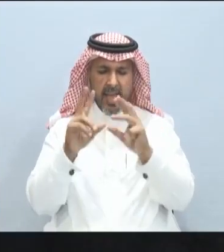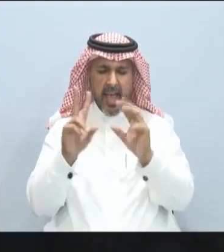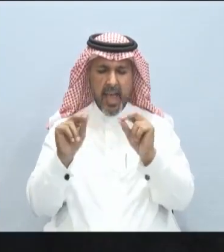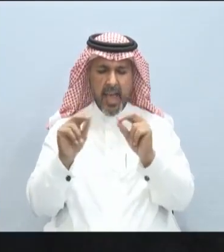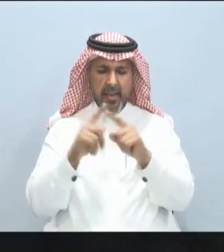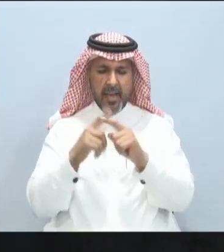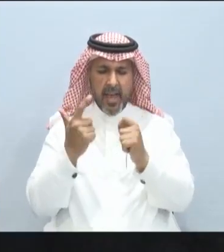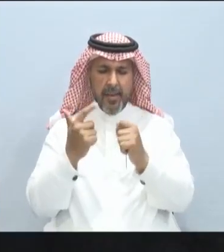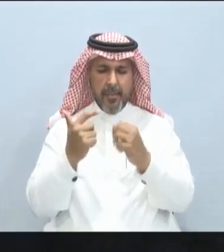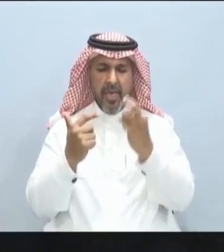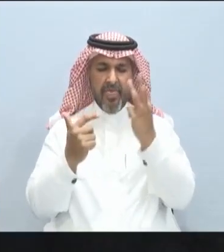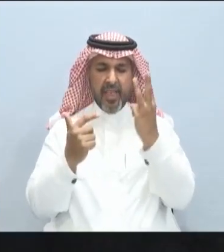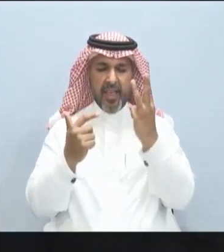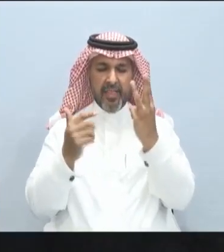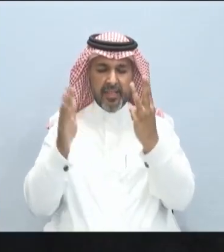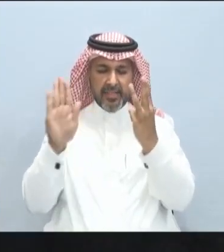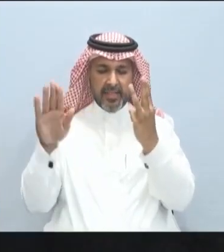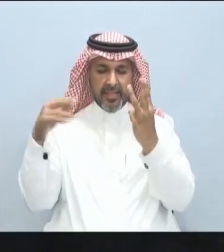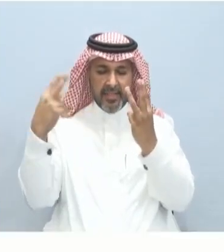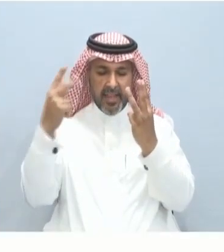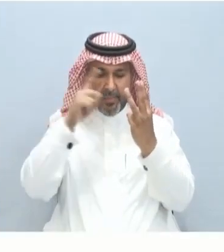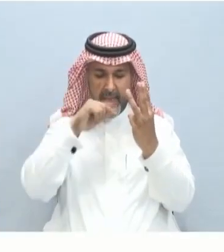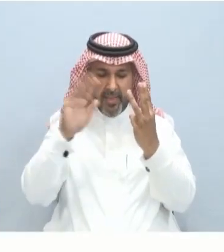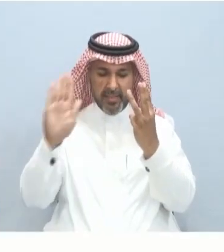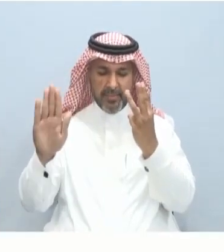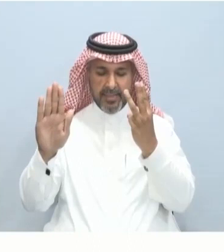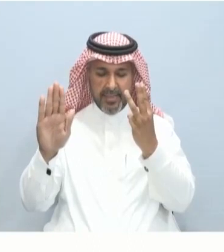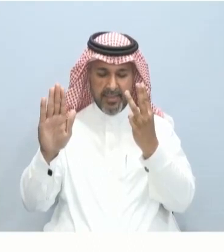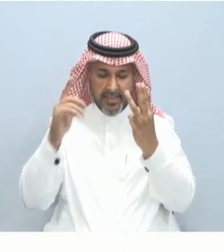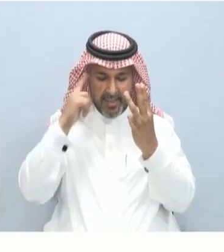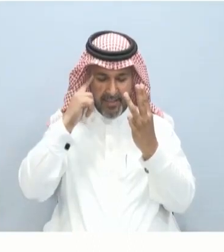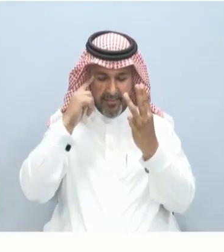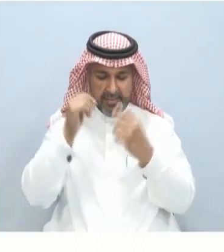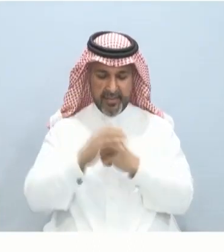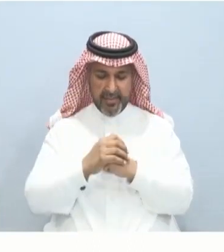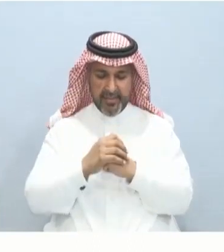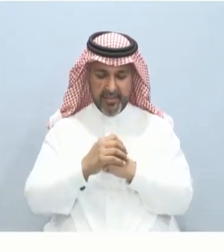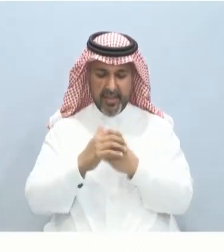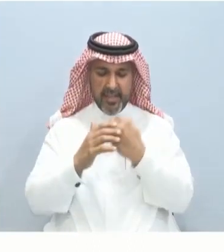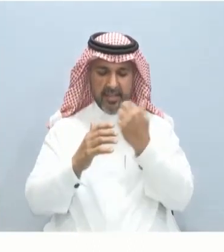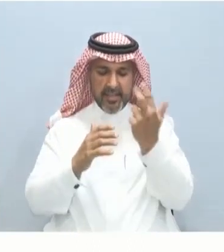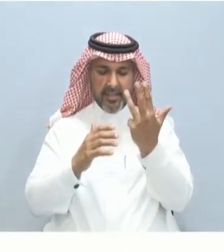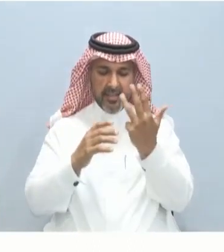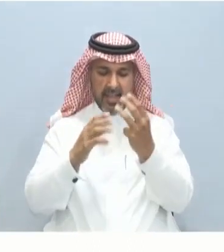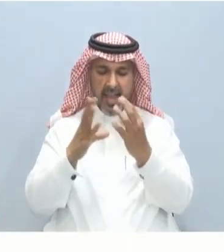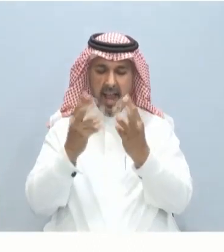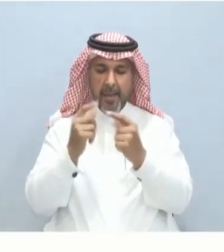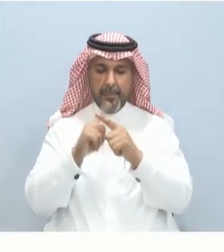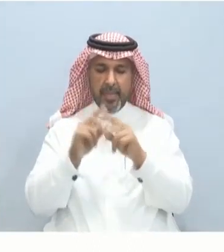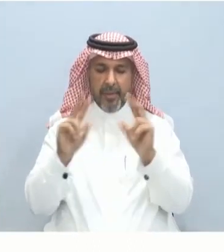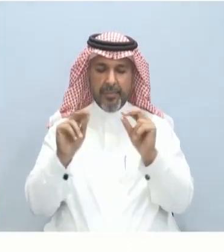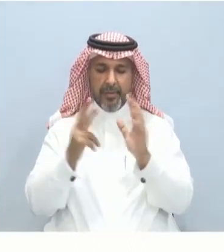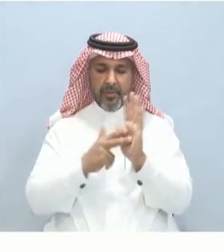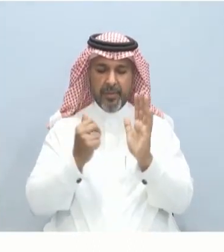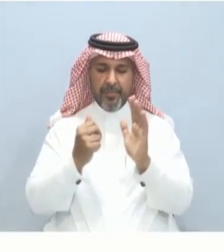الثلاث سين تربيع هي مربع للسين اذا هذا الشرط الاول تسعه مربع للثلاثه